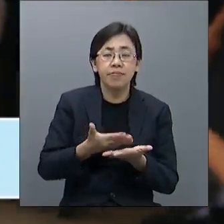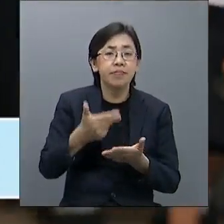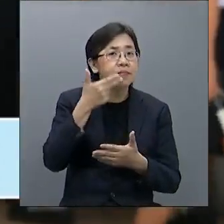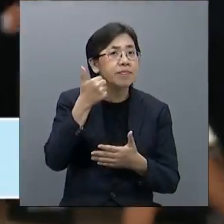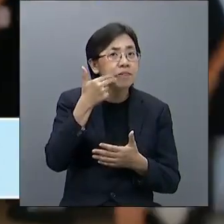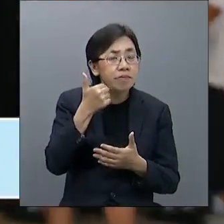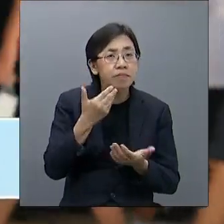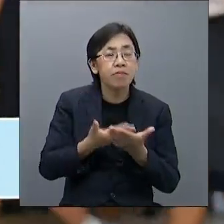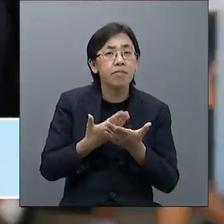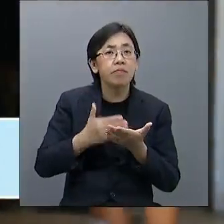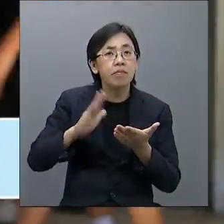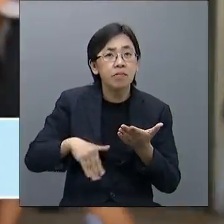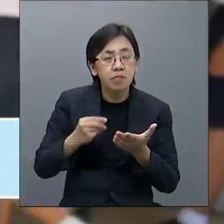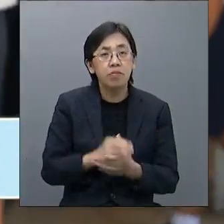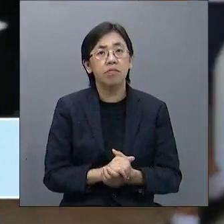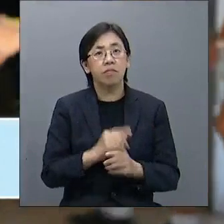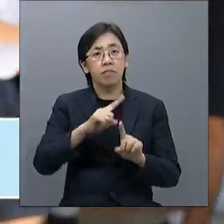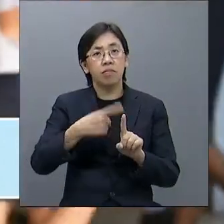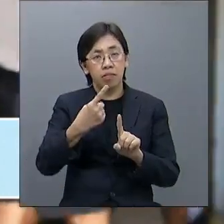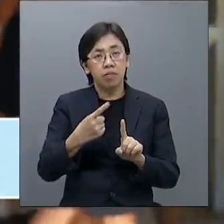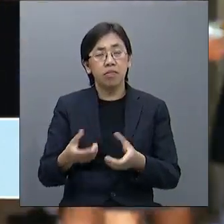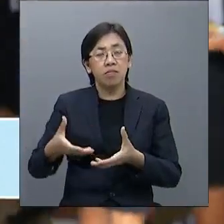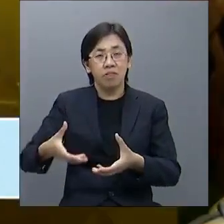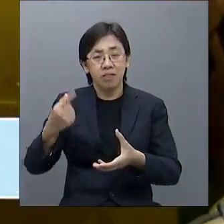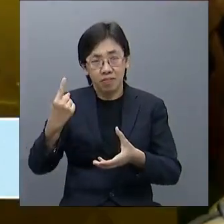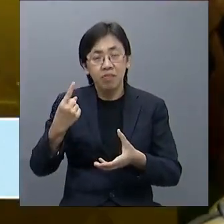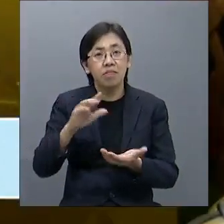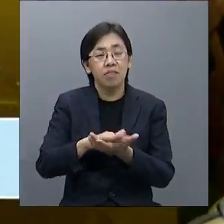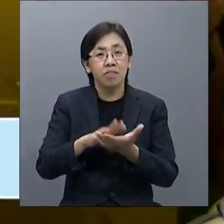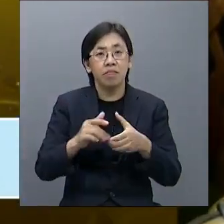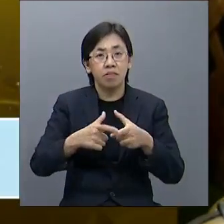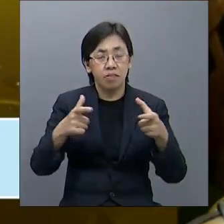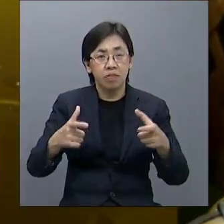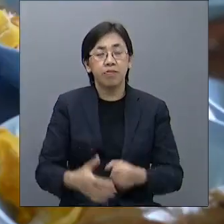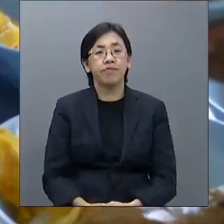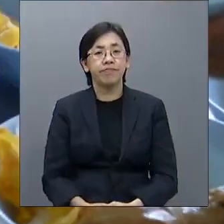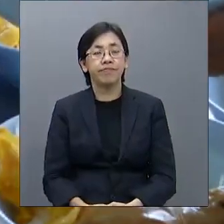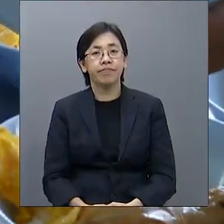เนี่ยค่ะลดลงได้ถึงเดือนละกระสอบหนึ่งในโรงเรียนขนาดใหญ่